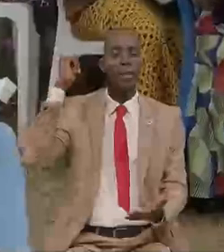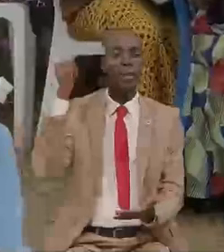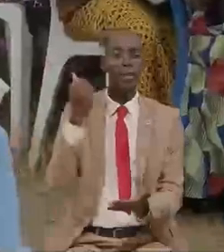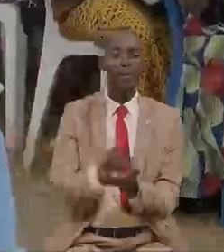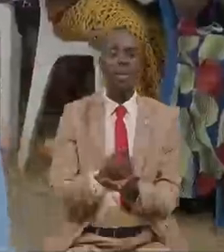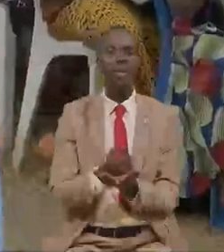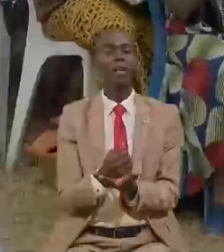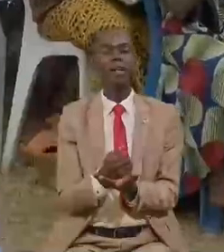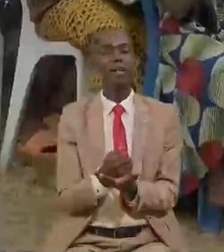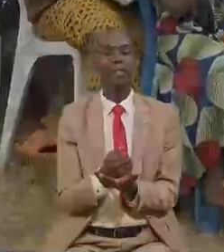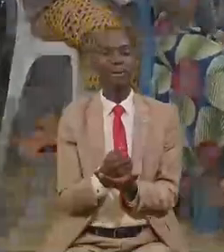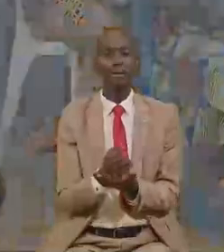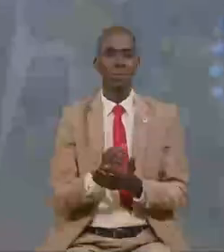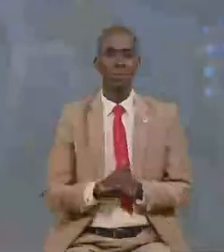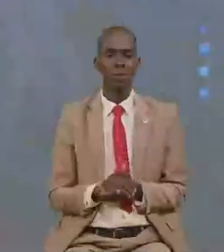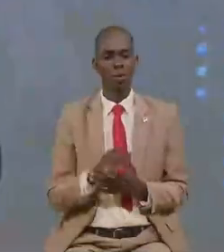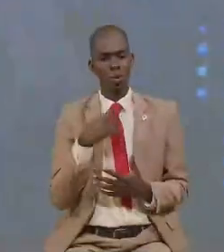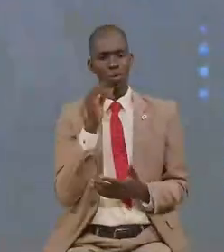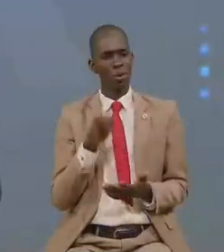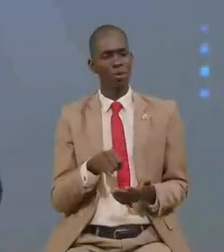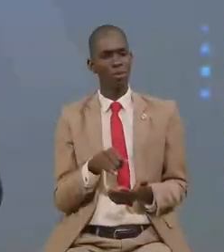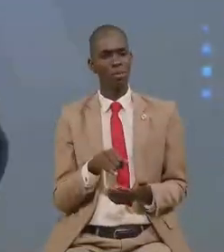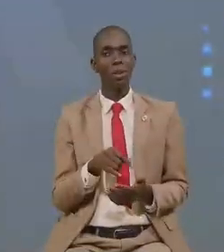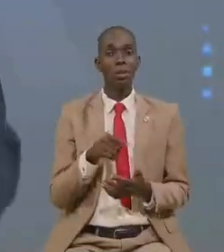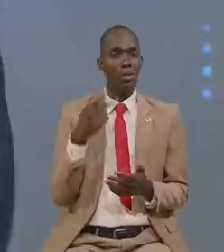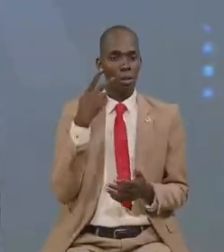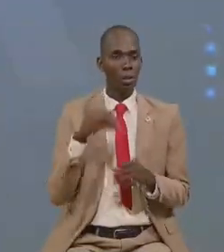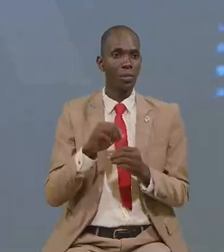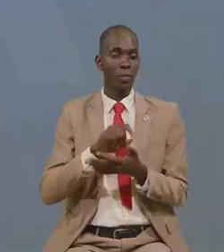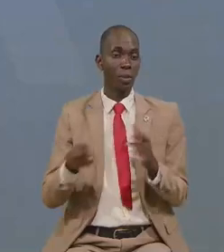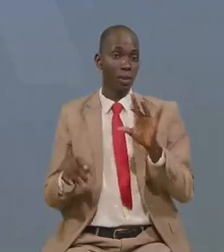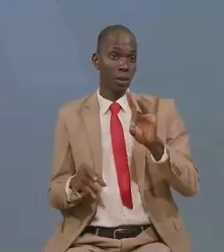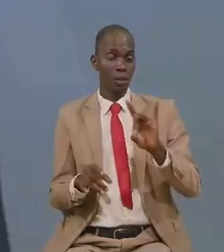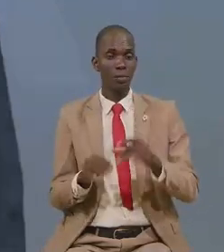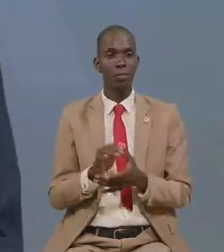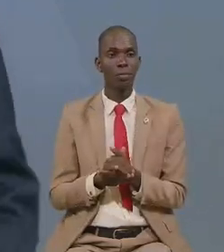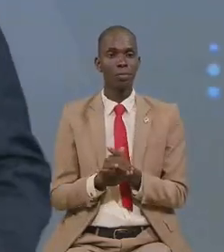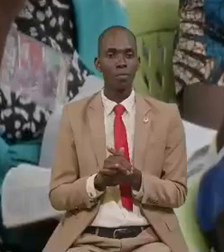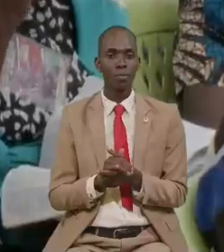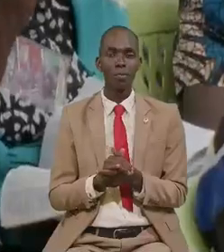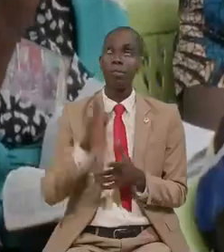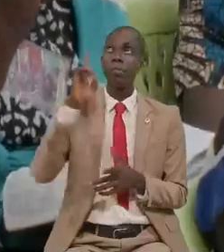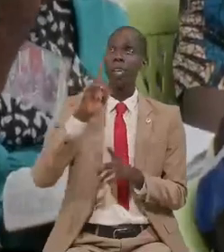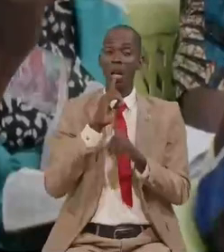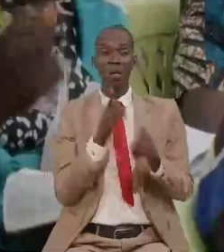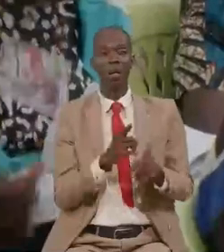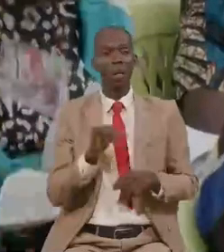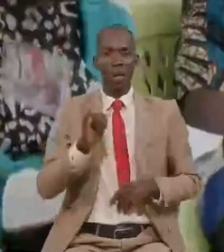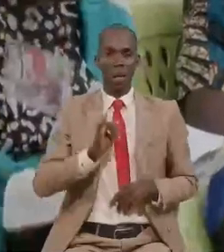amen. C'est qui? Verset 8, il dit, je suis l'alpha et